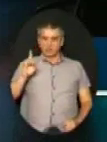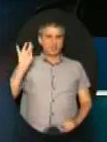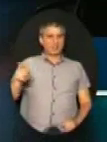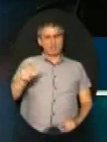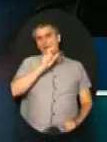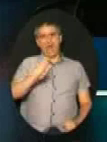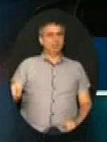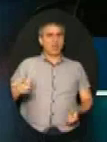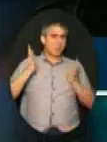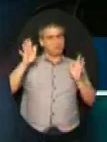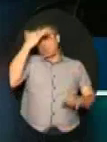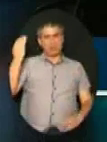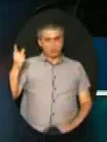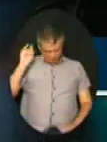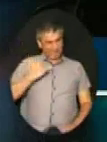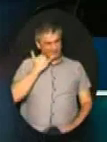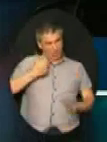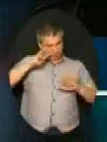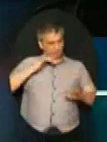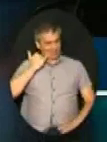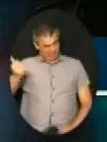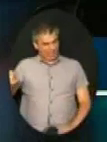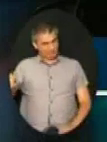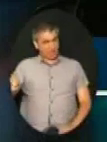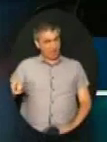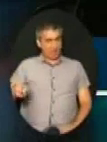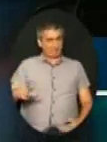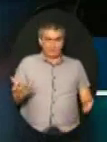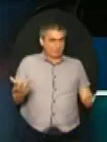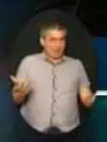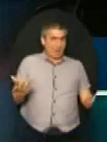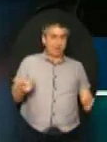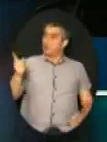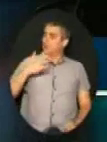נגדו האשמות, הוא צריך לקבל את הלכות. אבל עכשיו צריך לומר,